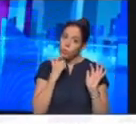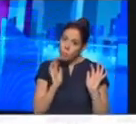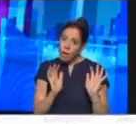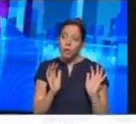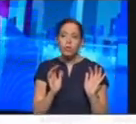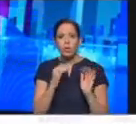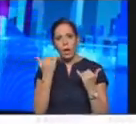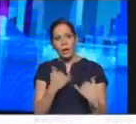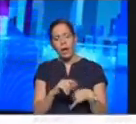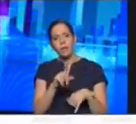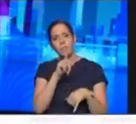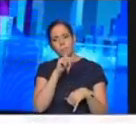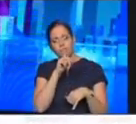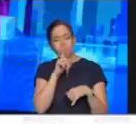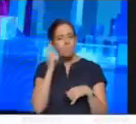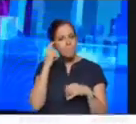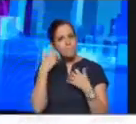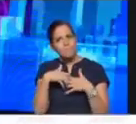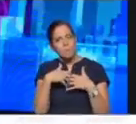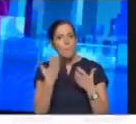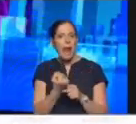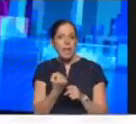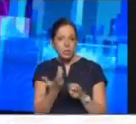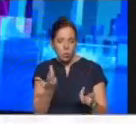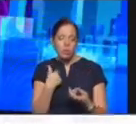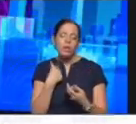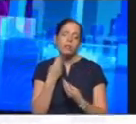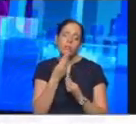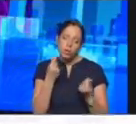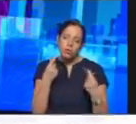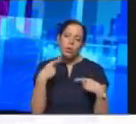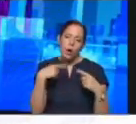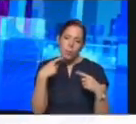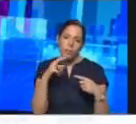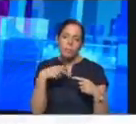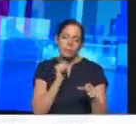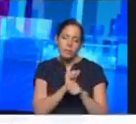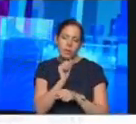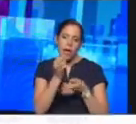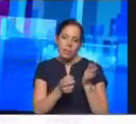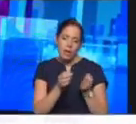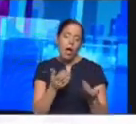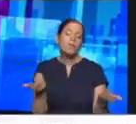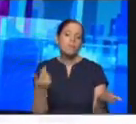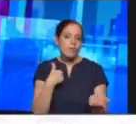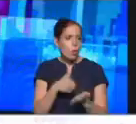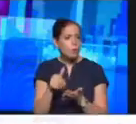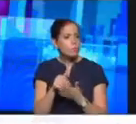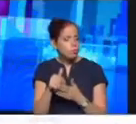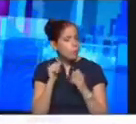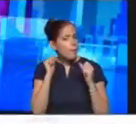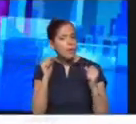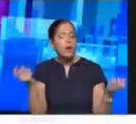המדוכה ושוברים את הראש מה לעשות. אני מנחשת שתוך כמה ימים תהיה עתירה. אנחנו נמשיך גם בגלל זה